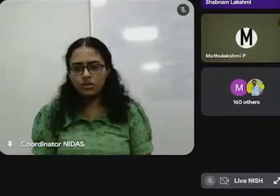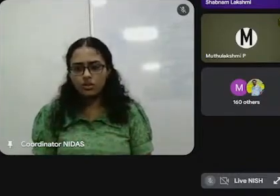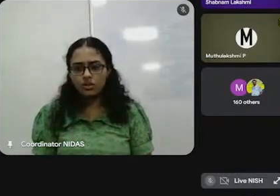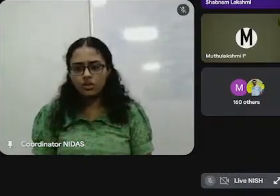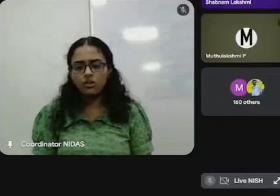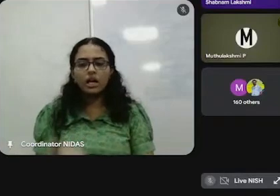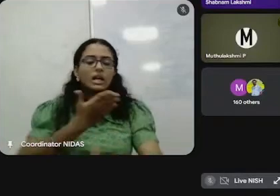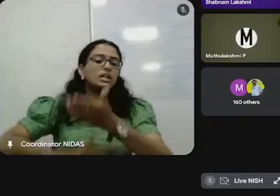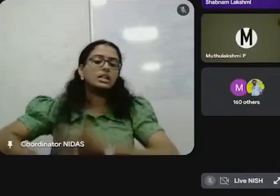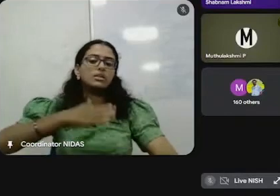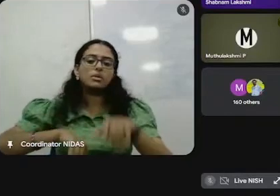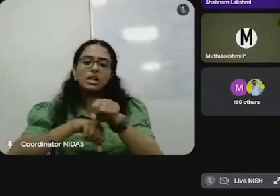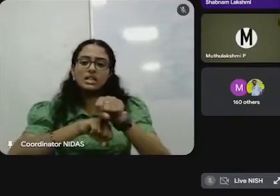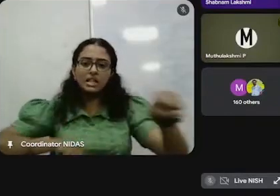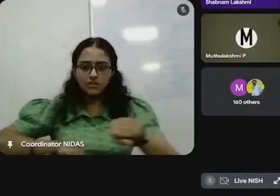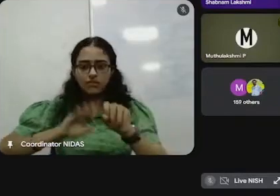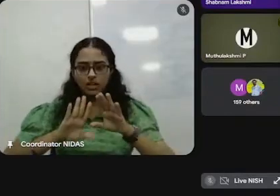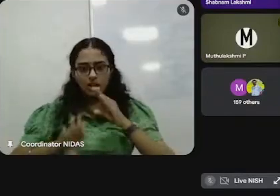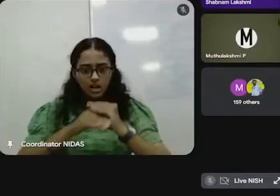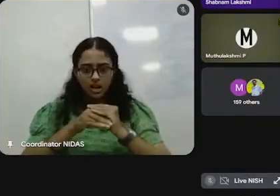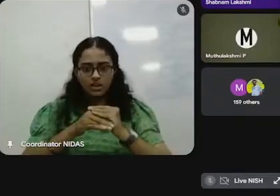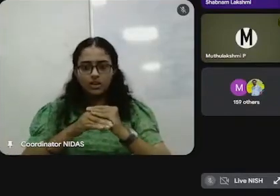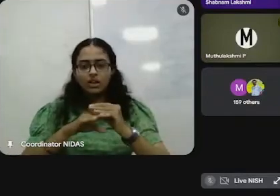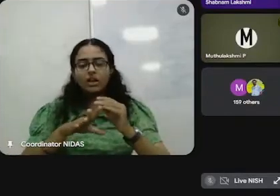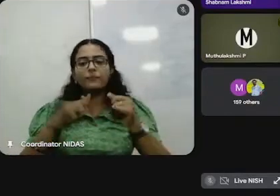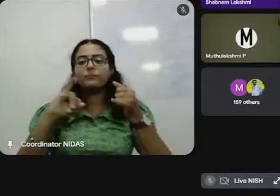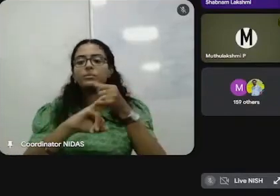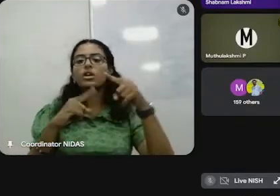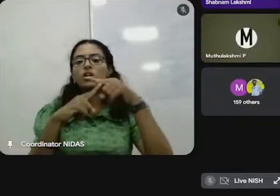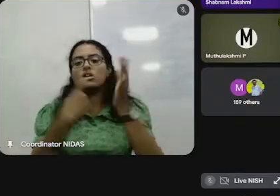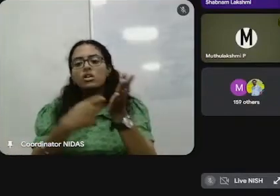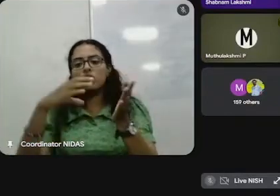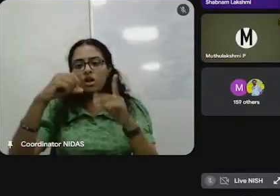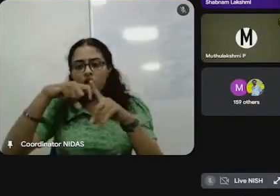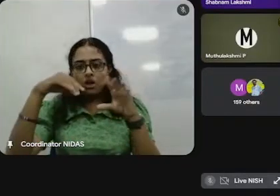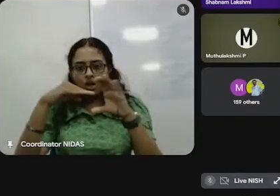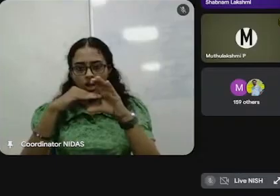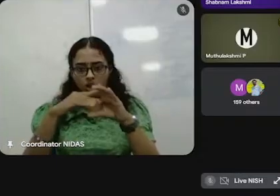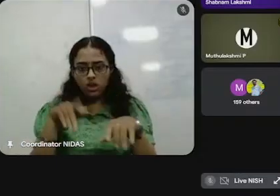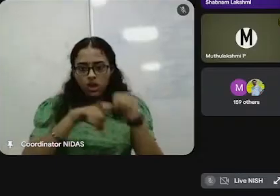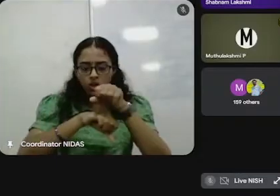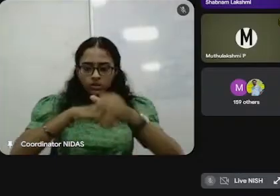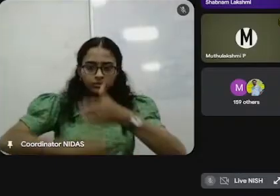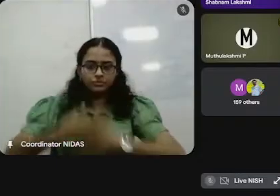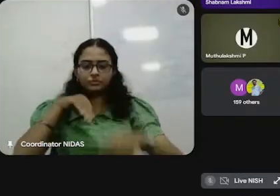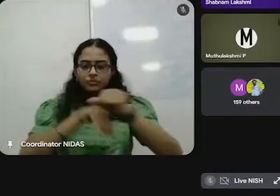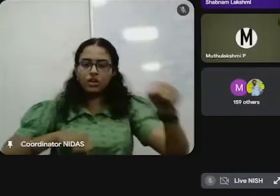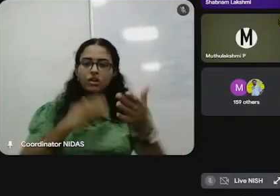ഡിസബിലിറ്റി സർട്ടിഫിക്കറ്റിന്റെ കാര്യം ഞാനൊന്ന് പറഞ്ഞോട്ടെ. സ്ട്രോക്ക് വന്ന ഒരാൾക്ക് ഡിസബിലിറ്റി സർട്ടിഫിക്കറ്റിന് അപ്ലൈ ചെയ്യാവുന്നതാണ്.